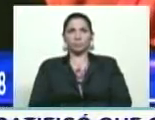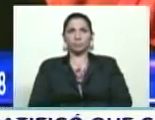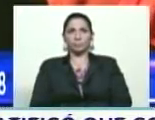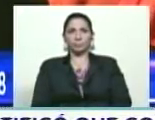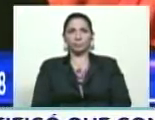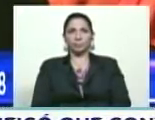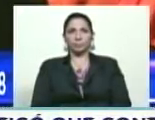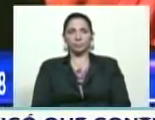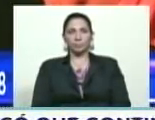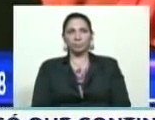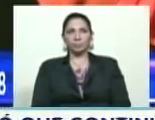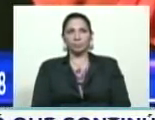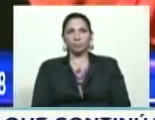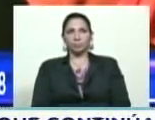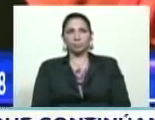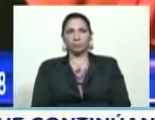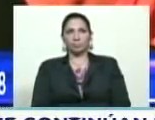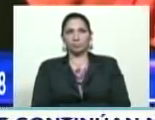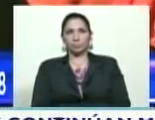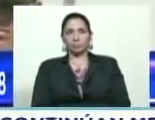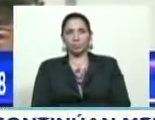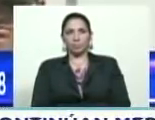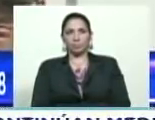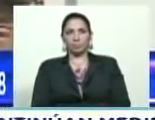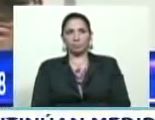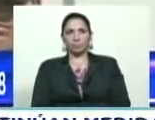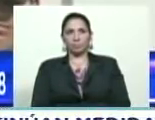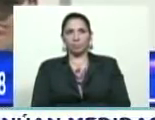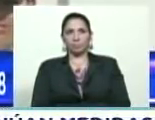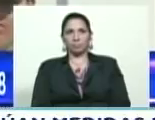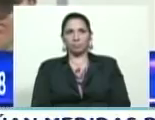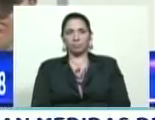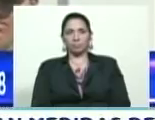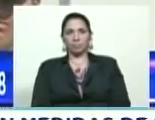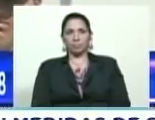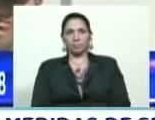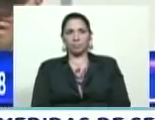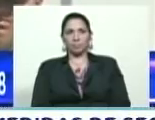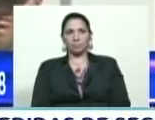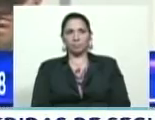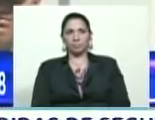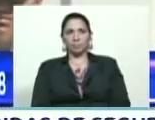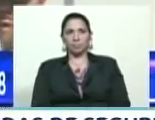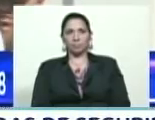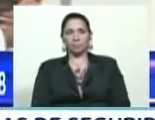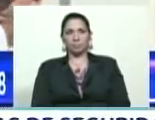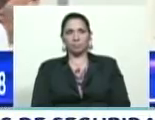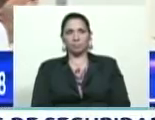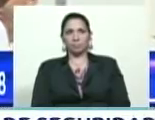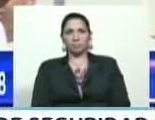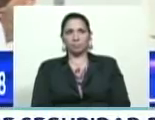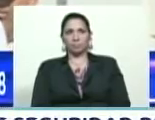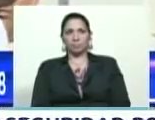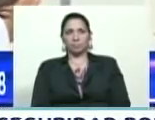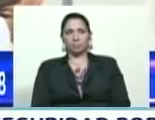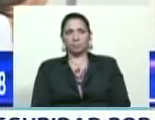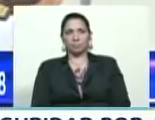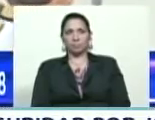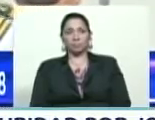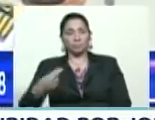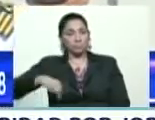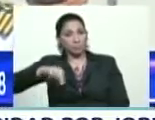подчеркнуть, чтобы никто в мире не опасался присутствия военной авиации Российской Федерации здесь, на венесуэльской земле. Nosotros